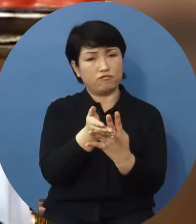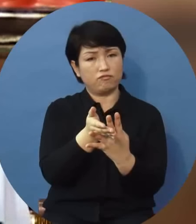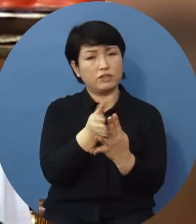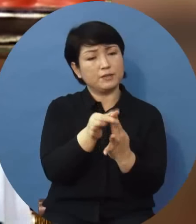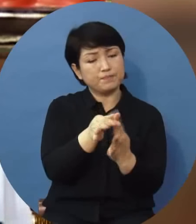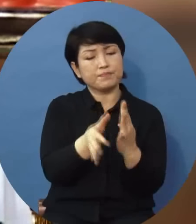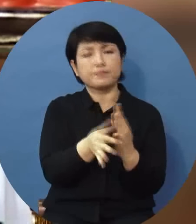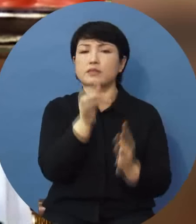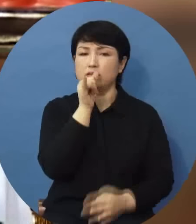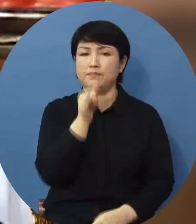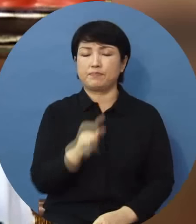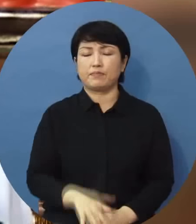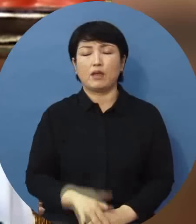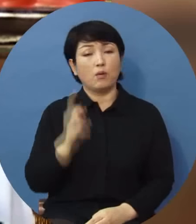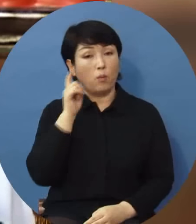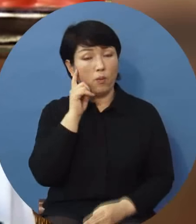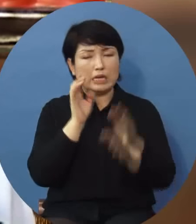아직도 실수를